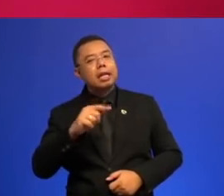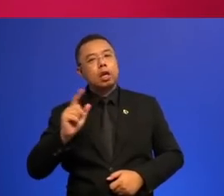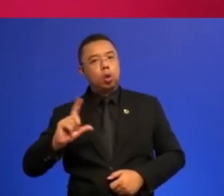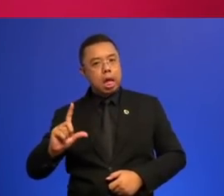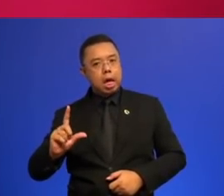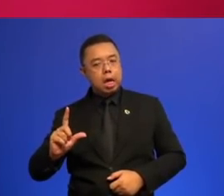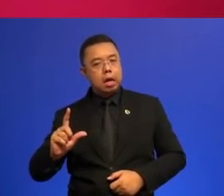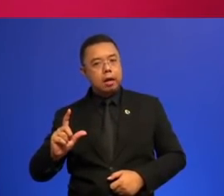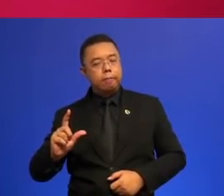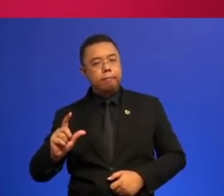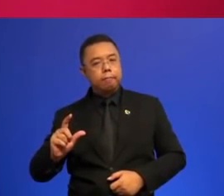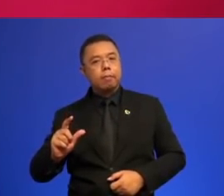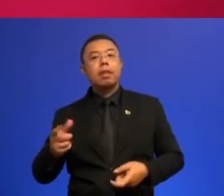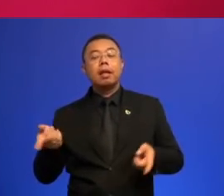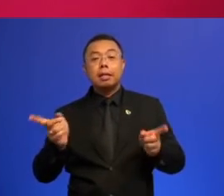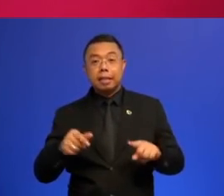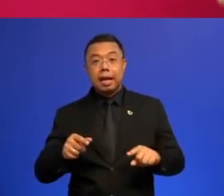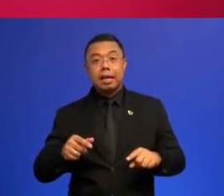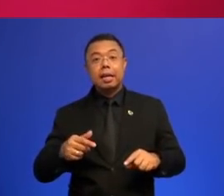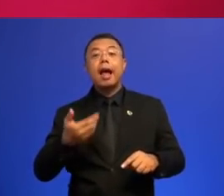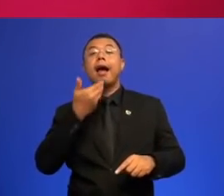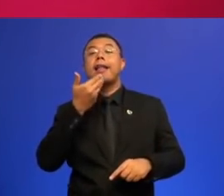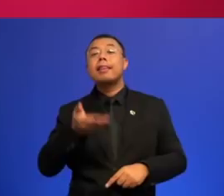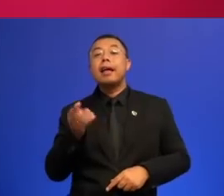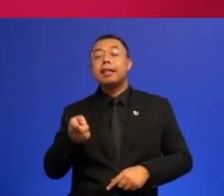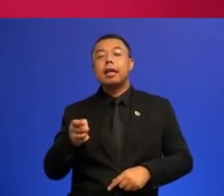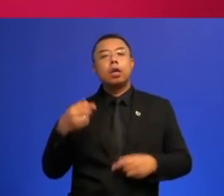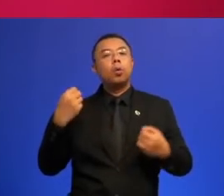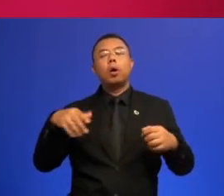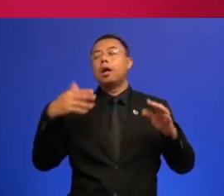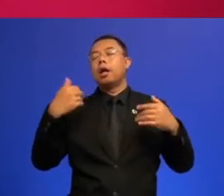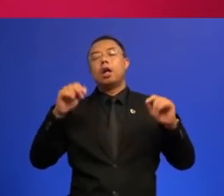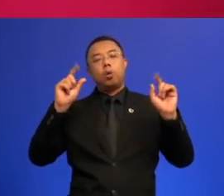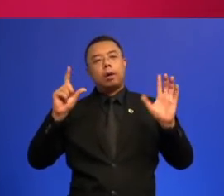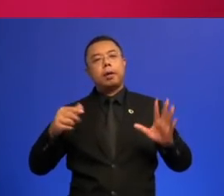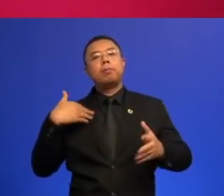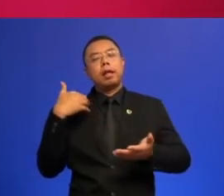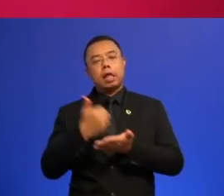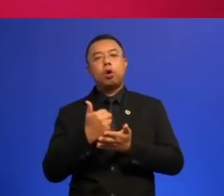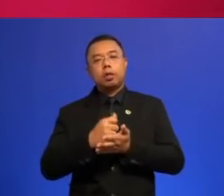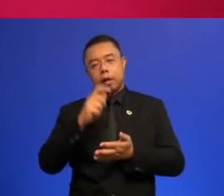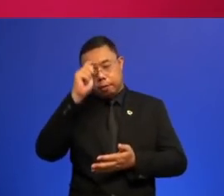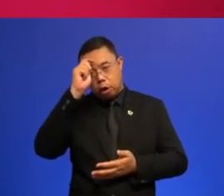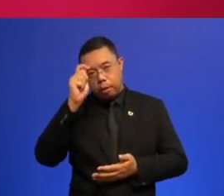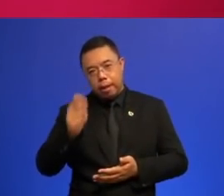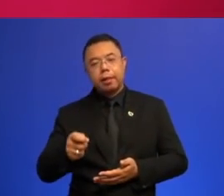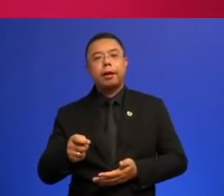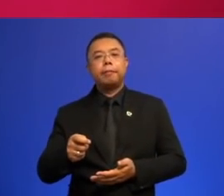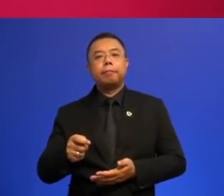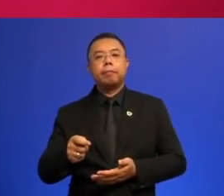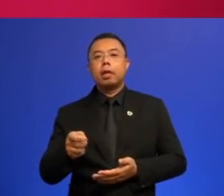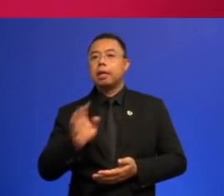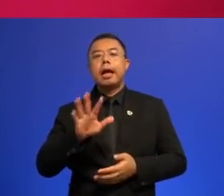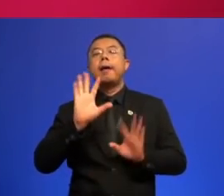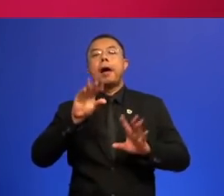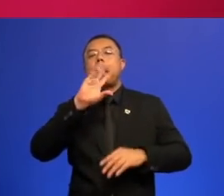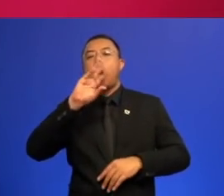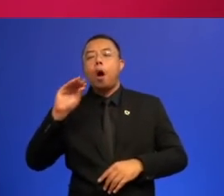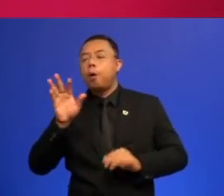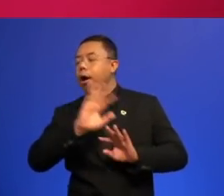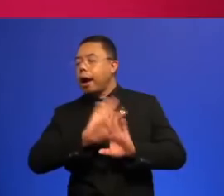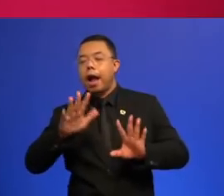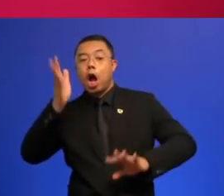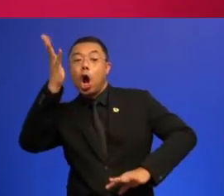hutang. Jadi yang bertanya ini luar biasa punya tanggung jawab dan kehormatan. Jangan banyak bicara,